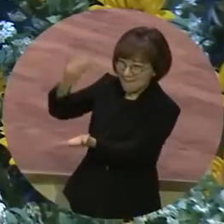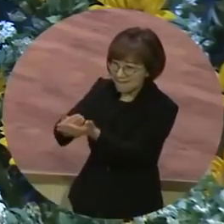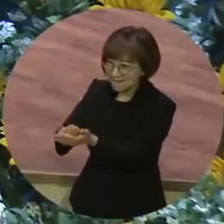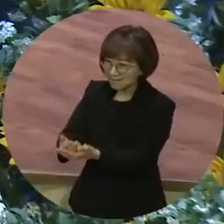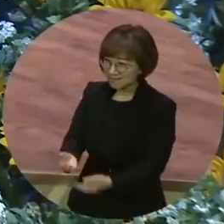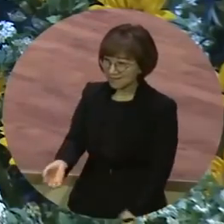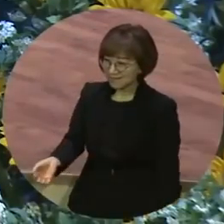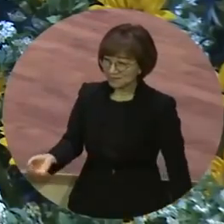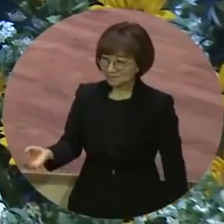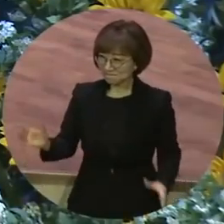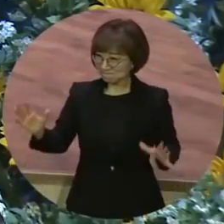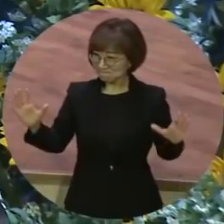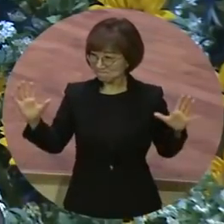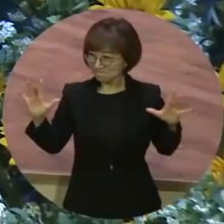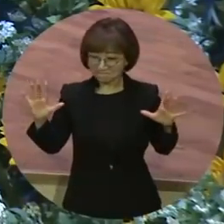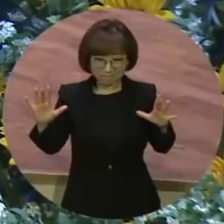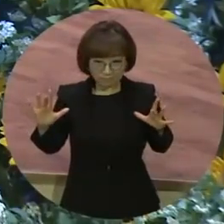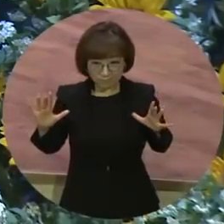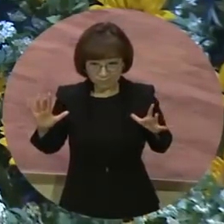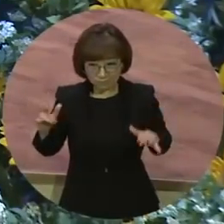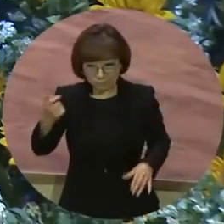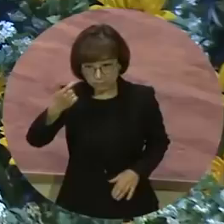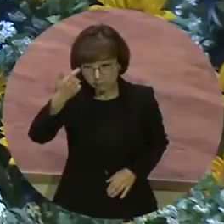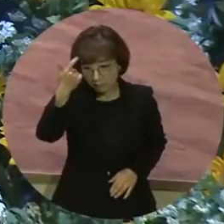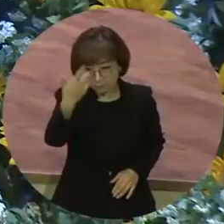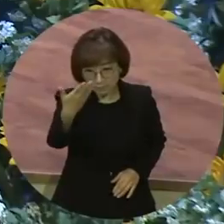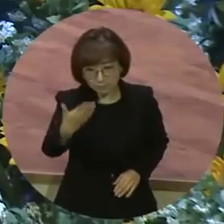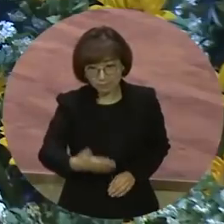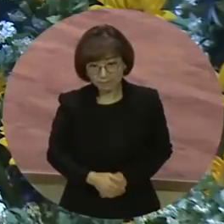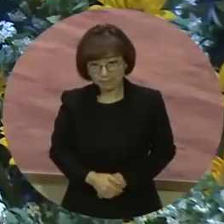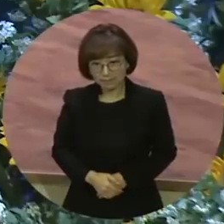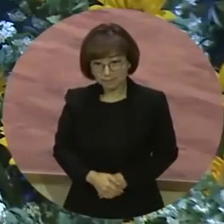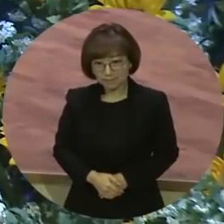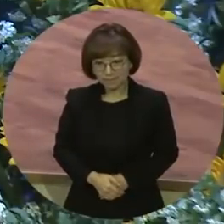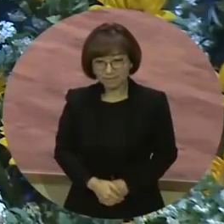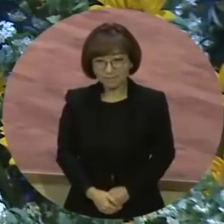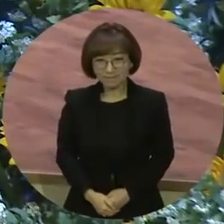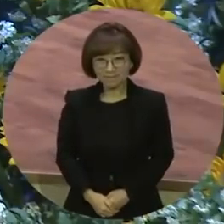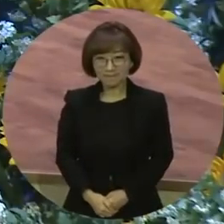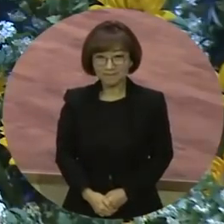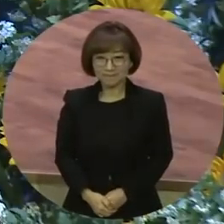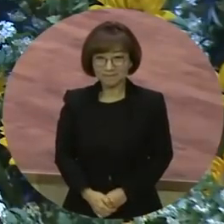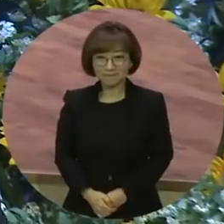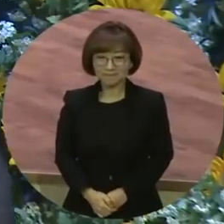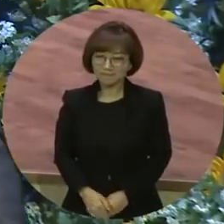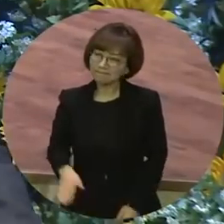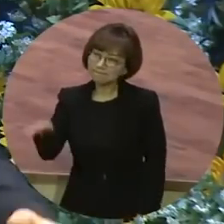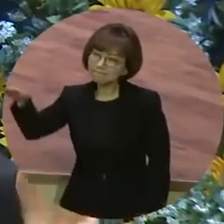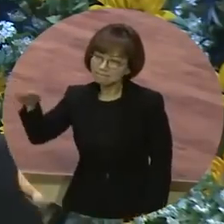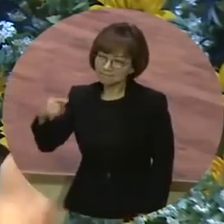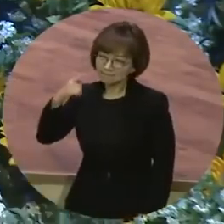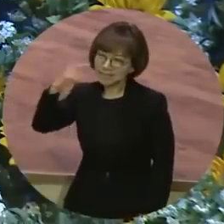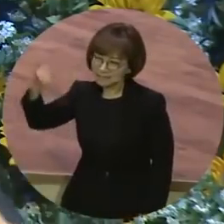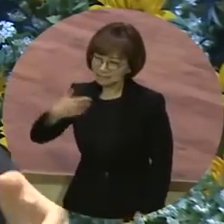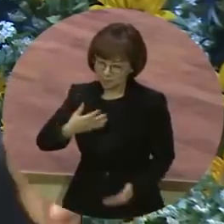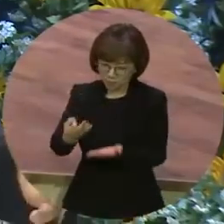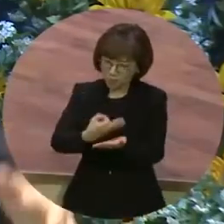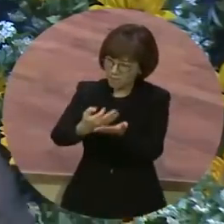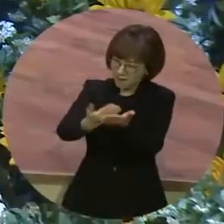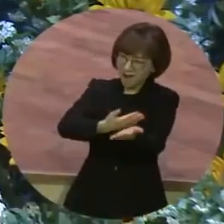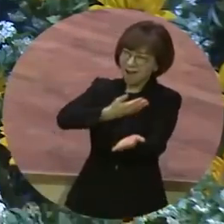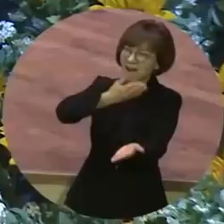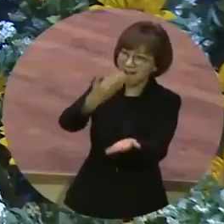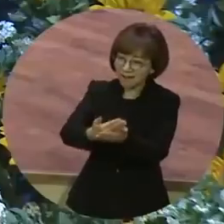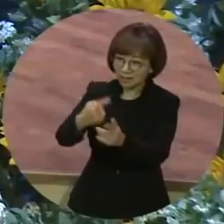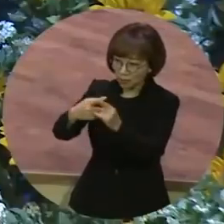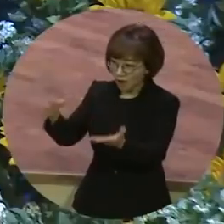떵떵거리면서 나도 잘 살아야지. 흔히 하는 말입니다. 목사님 제가 돈 많이 버려 헌금 많이